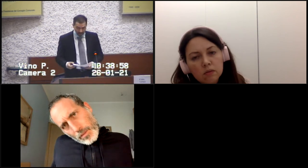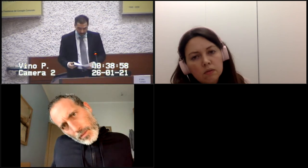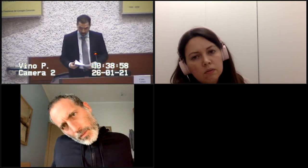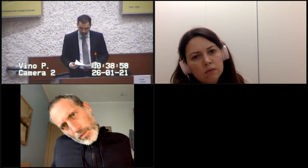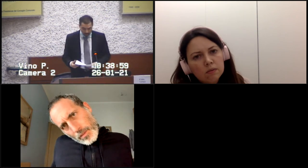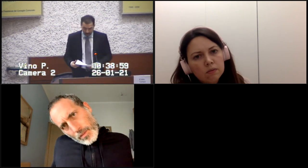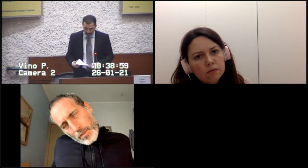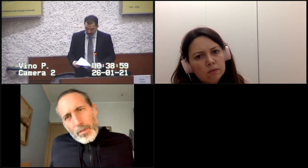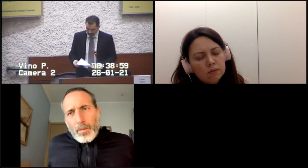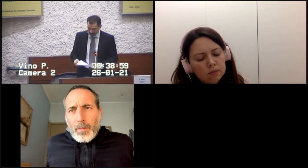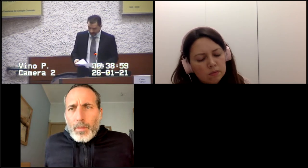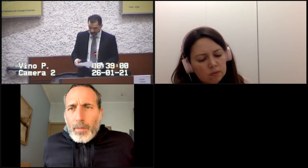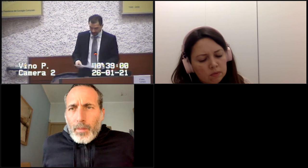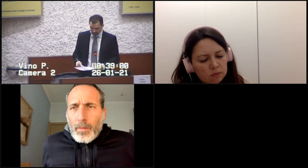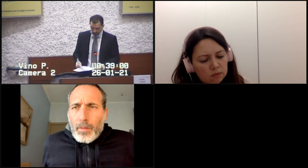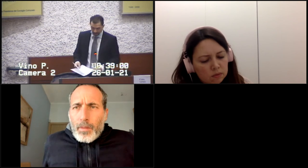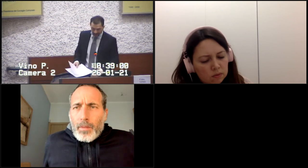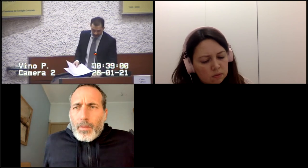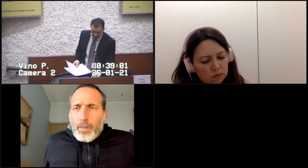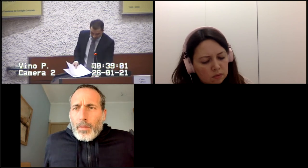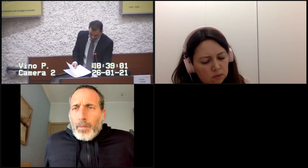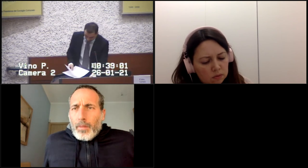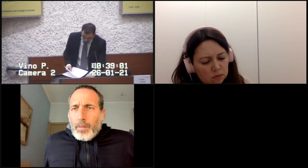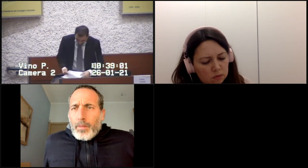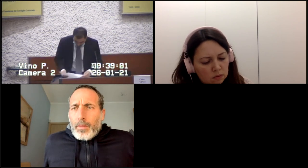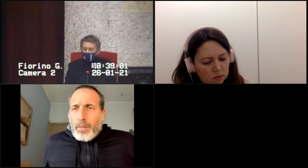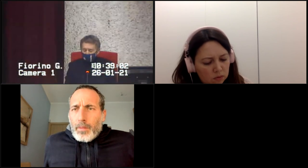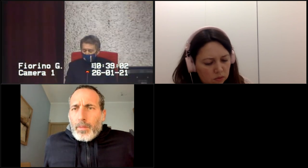politica. Nulla di altro. Grazie.